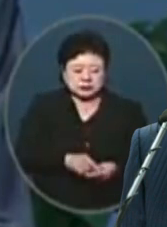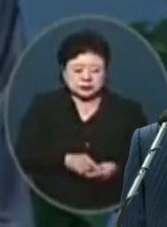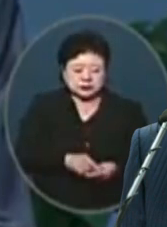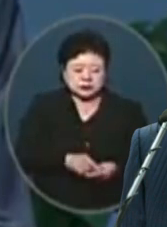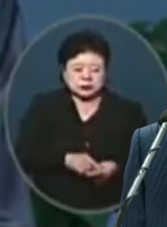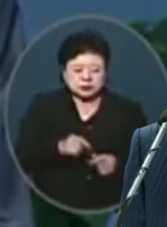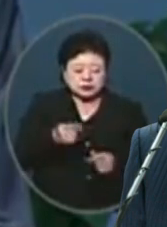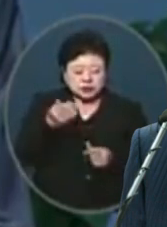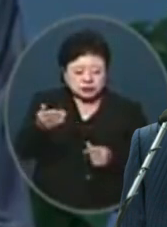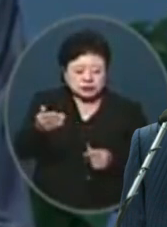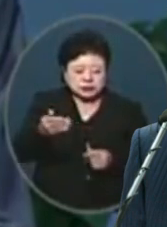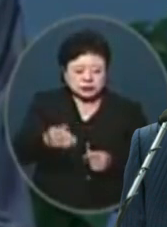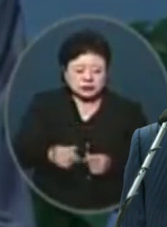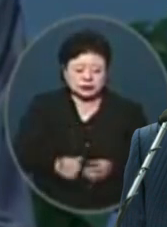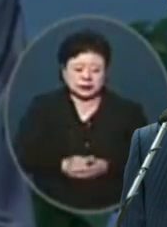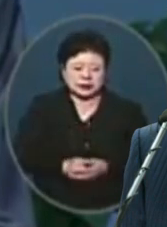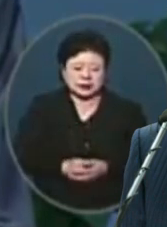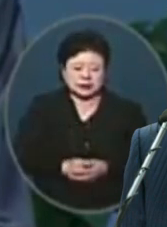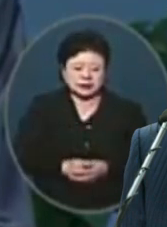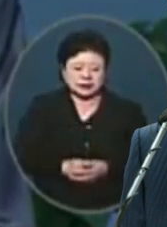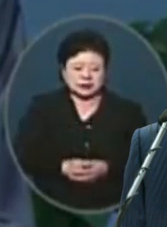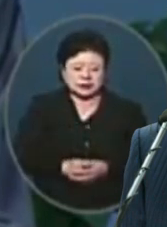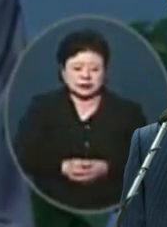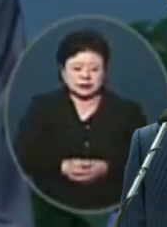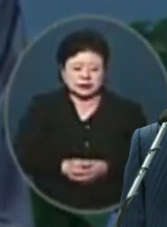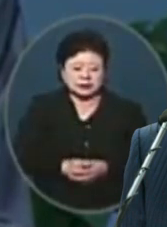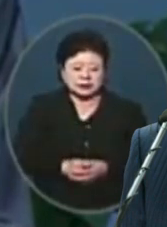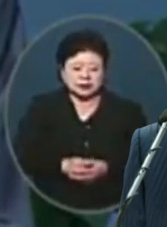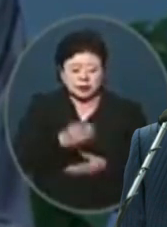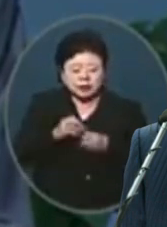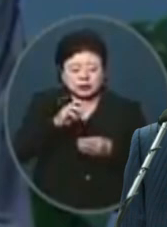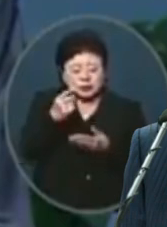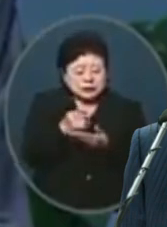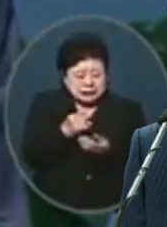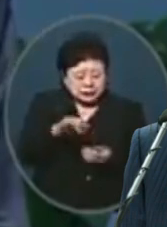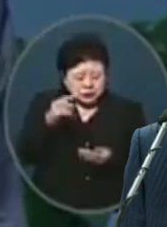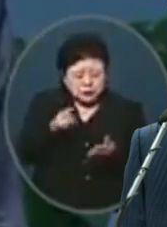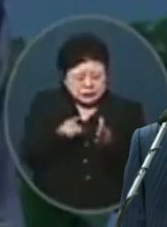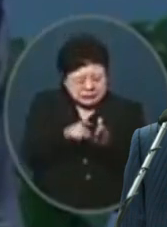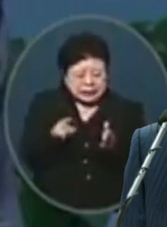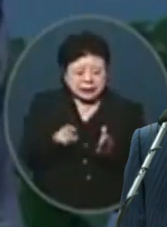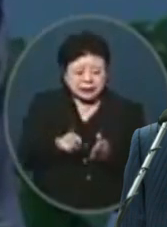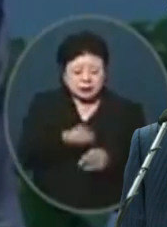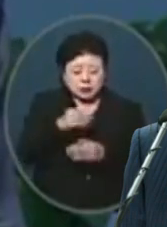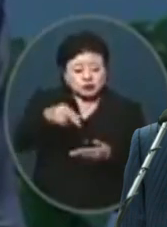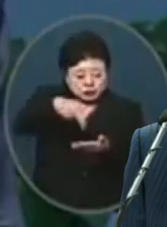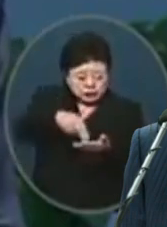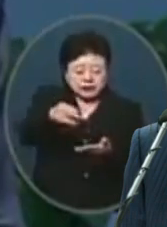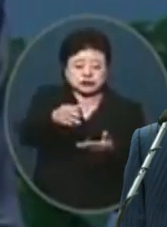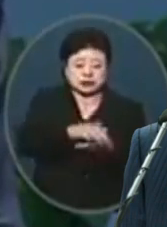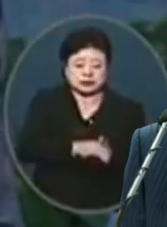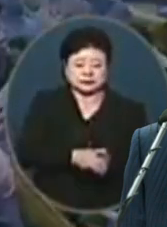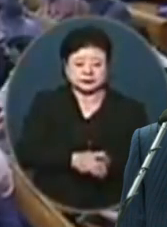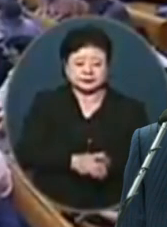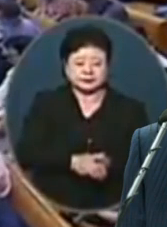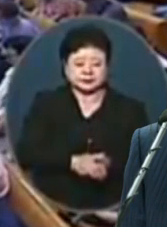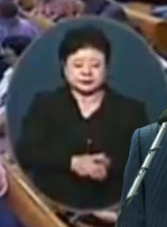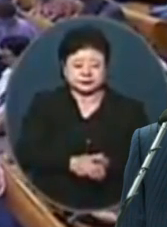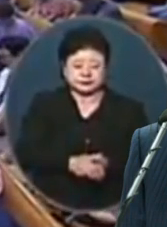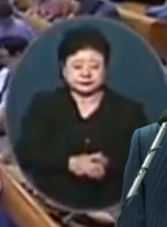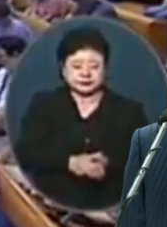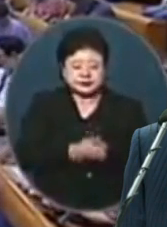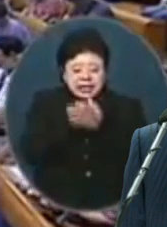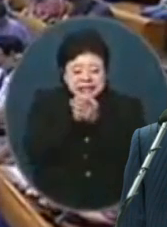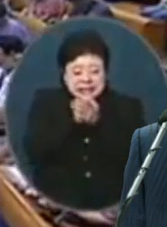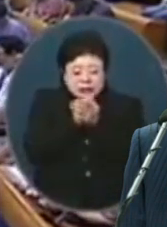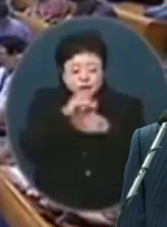있습니다. 전국이나 회개하고 돌아오기를 원하시는 분이 있으면 그 자리에 일어나 주시기 바랍니다. 그리고 이